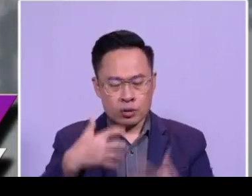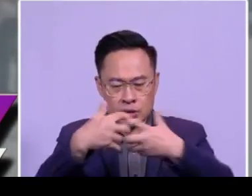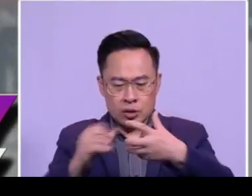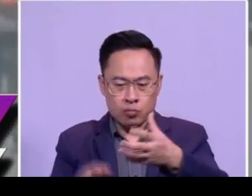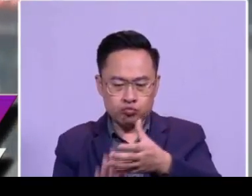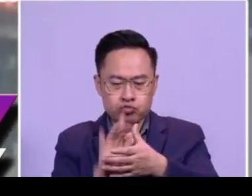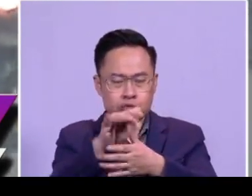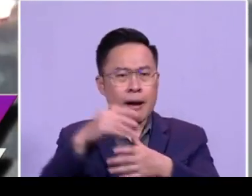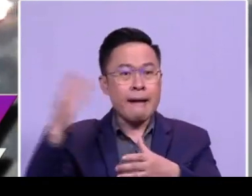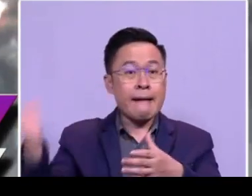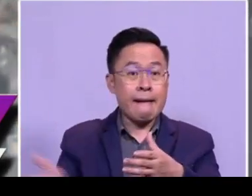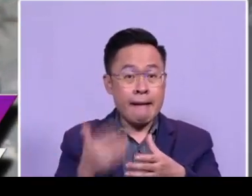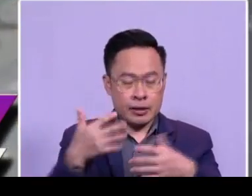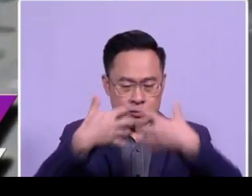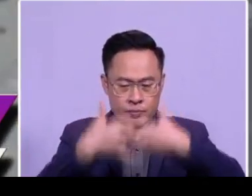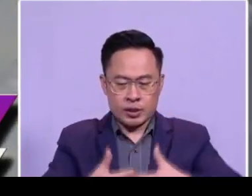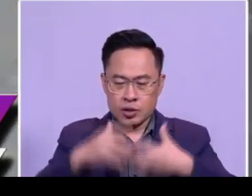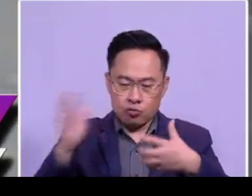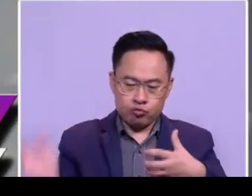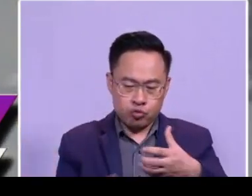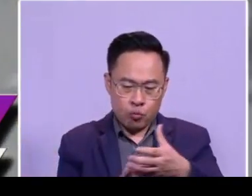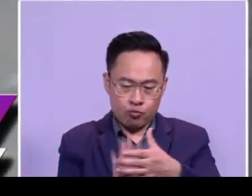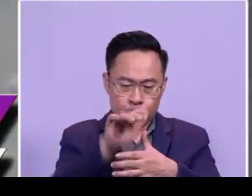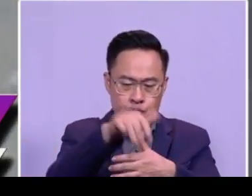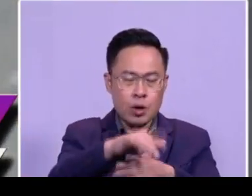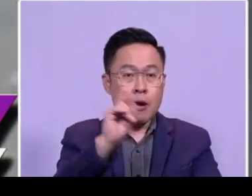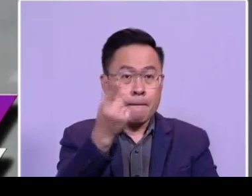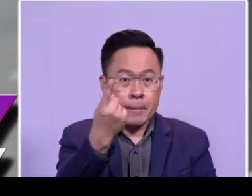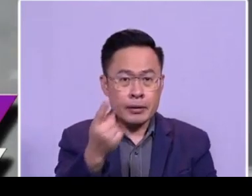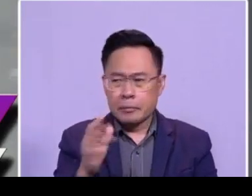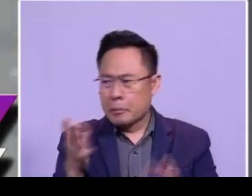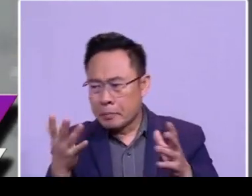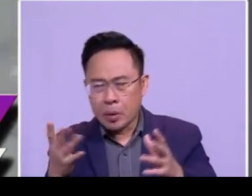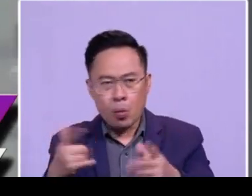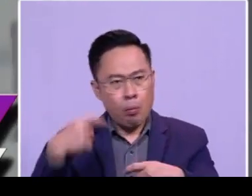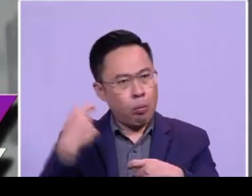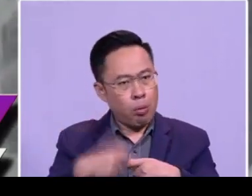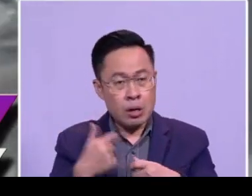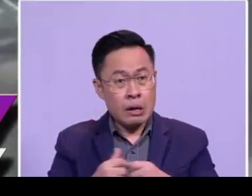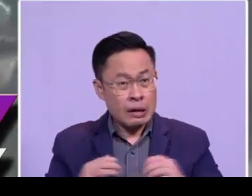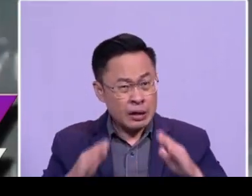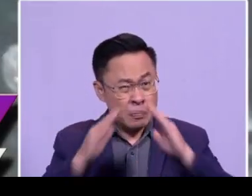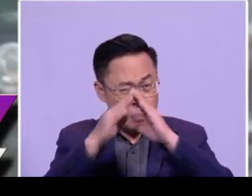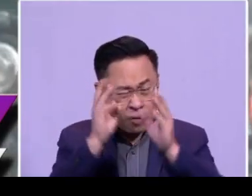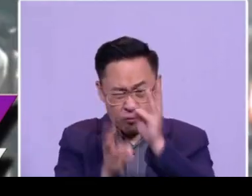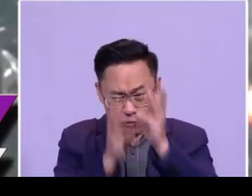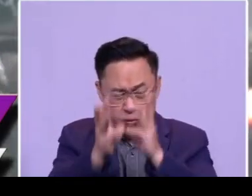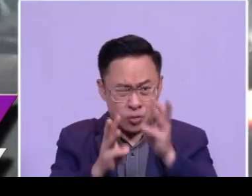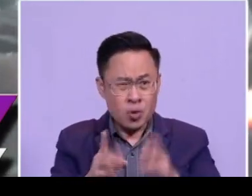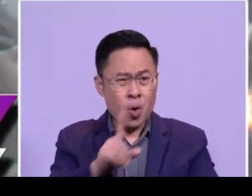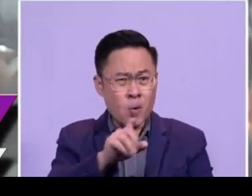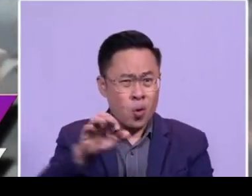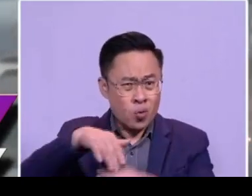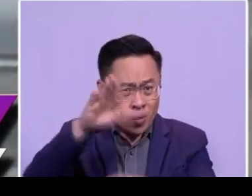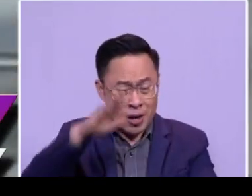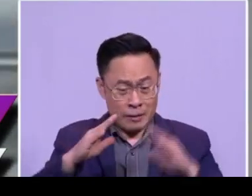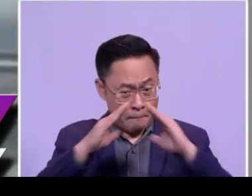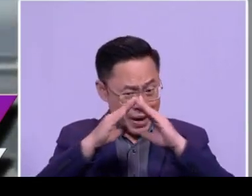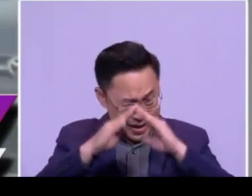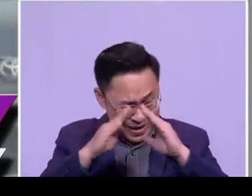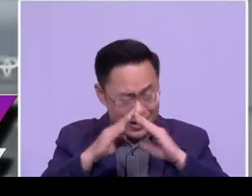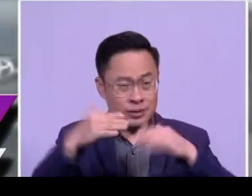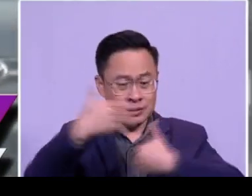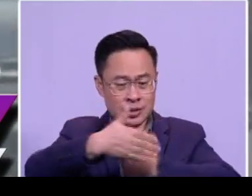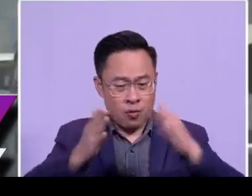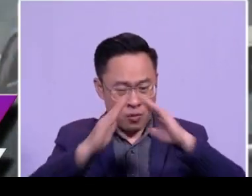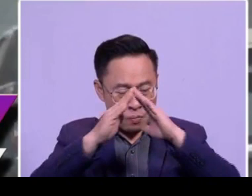PM 2.5 ยังสูงถึง100ไมโครกรัมต่อลูกบาศก์เมตรค่ะสาเหตุหลักๆก็ยังคงเป็นเรื่องของการลักลอบจุดไฟป่าเนี่